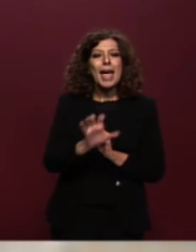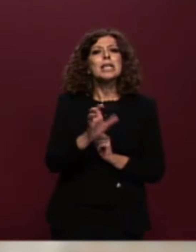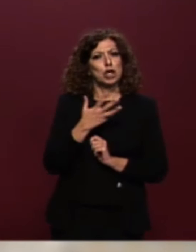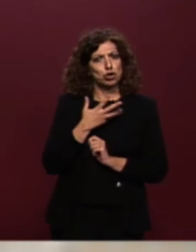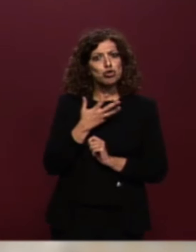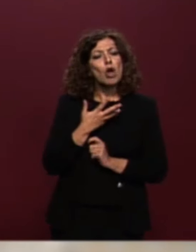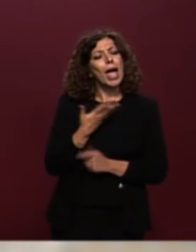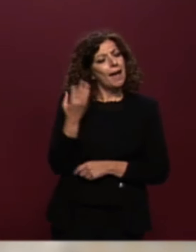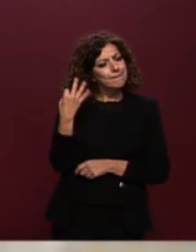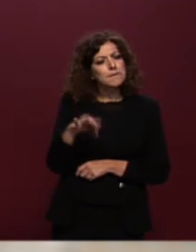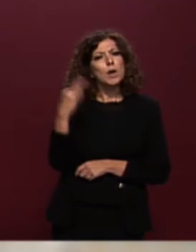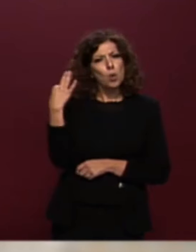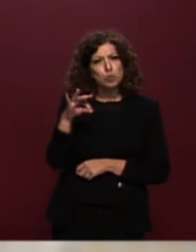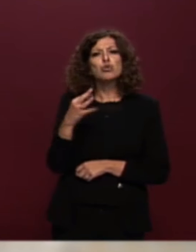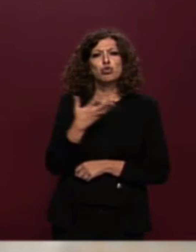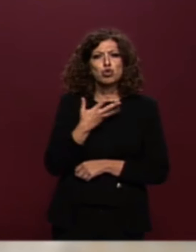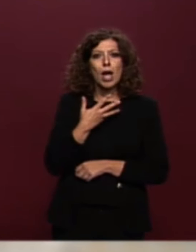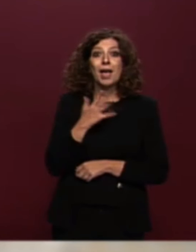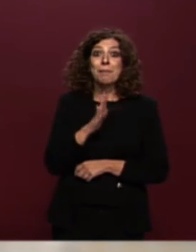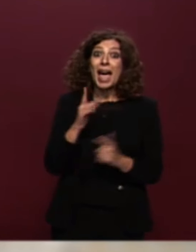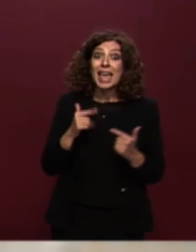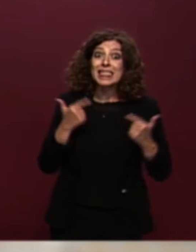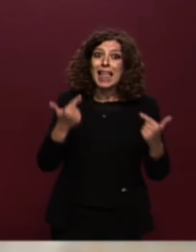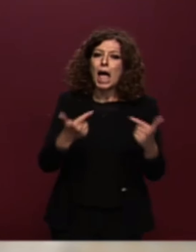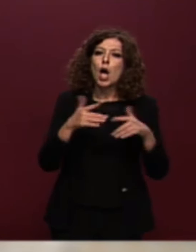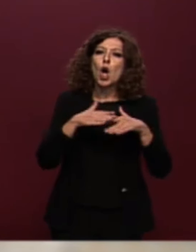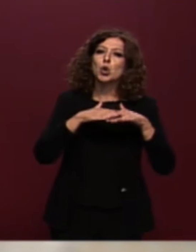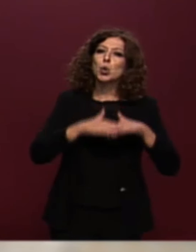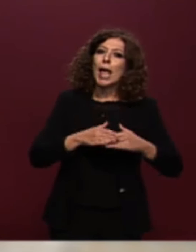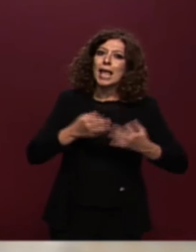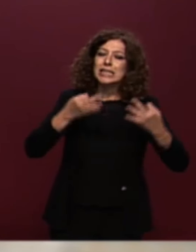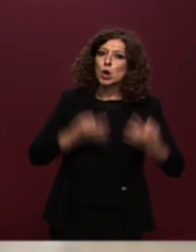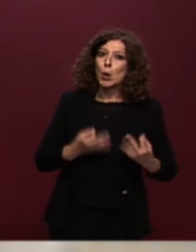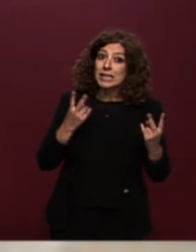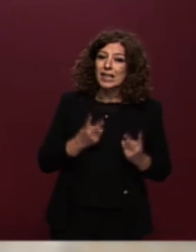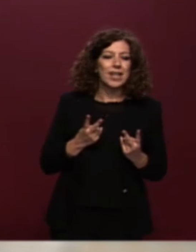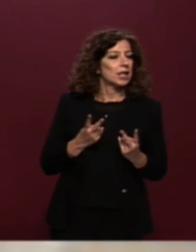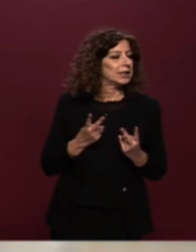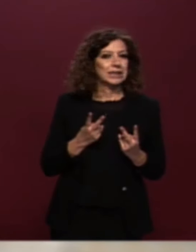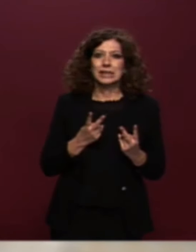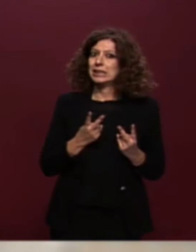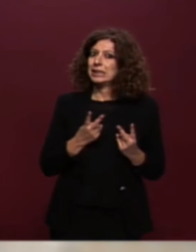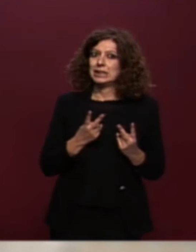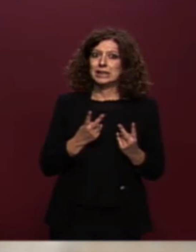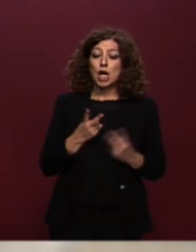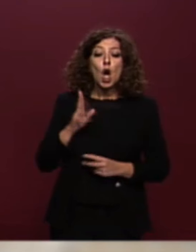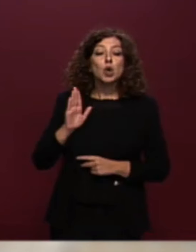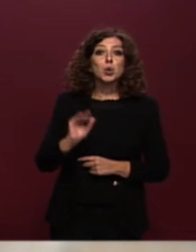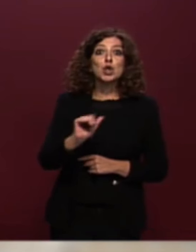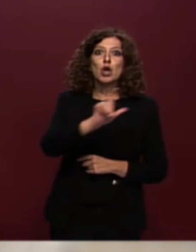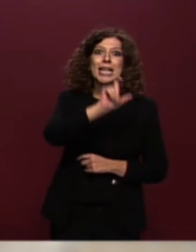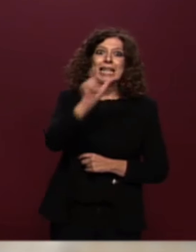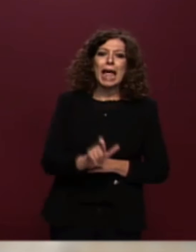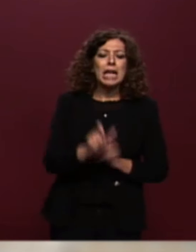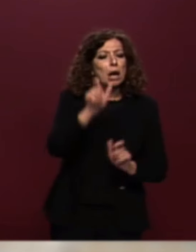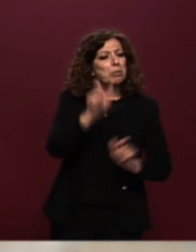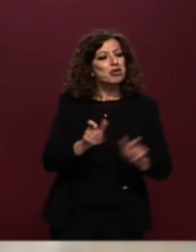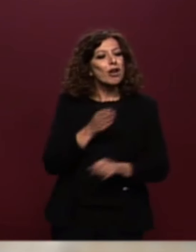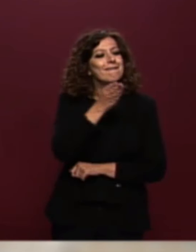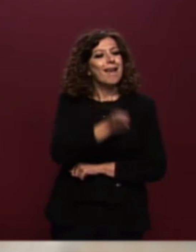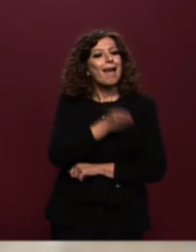eccellenze, non riesce ancora a garantire condizioni di sicurezza a chi lavora. Ogni giorno in Italia persone che vanno a